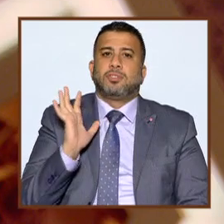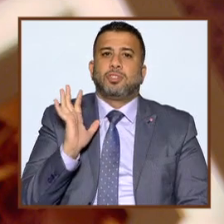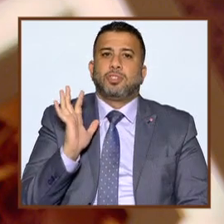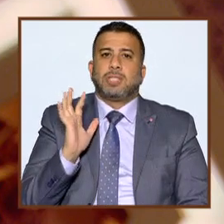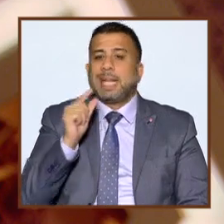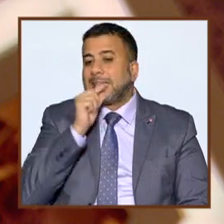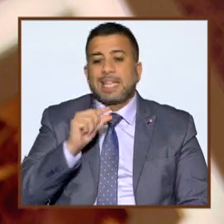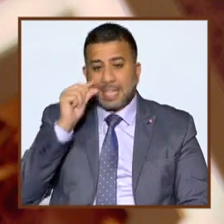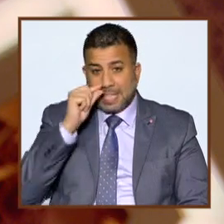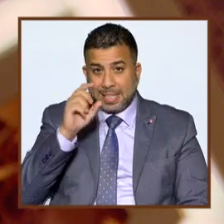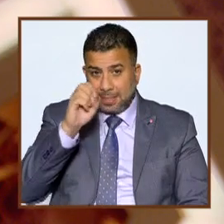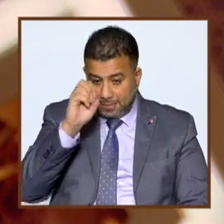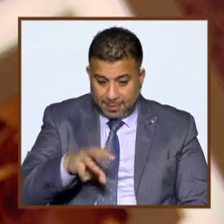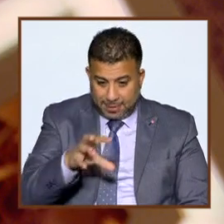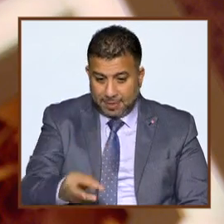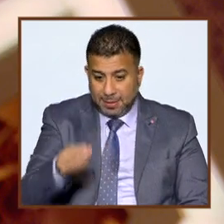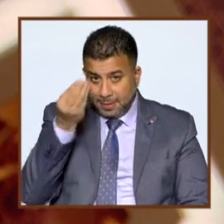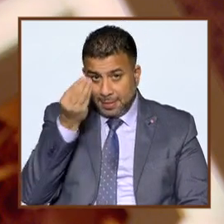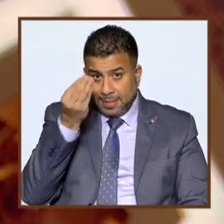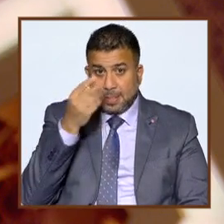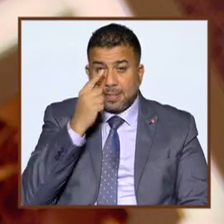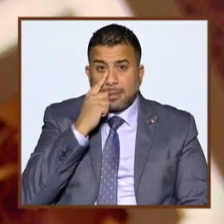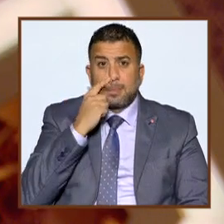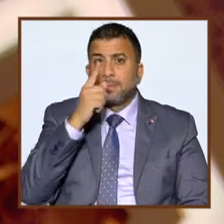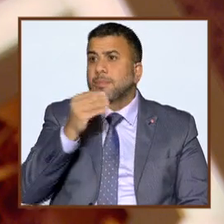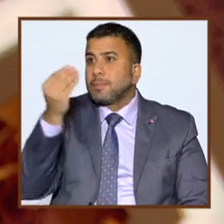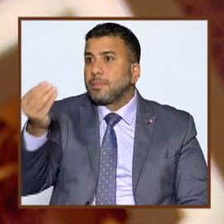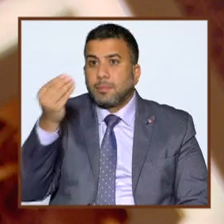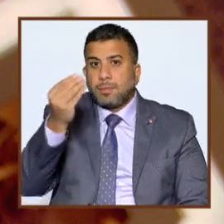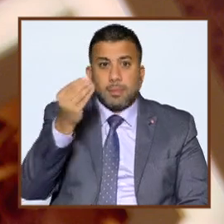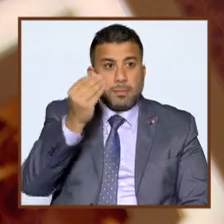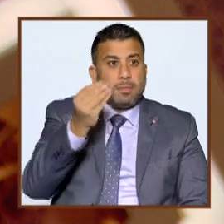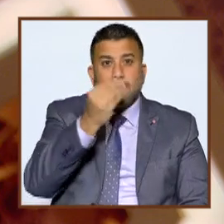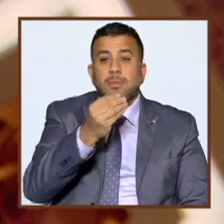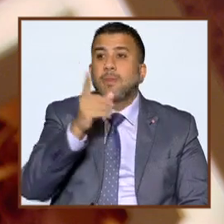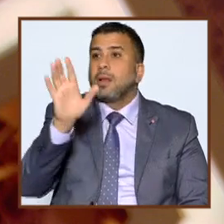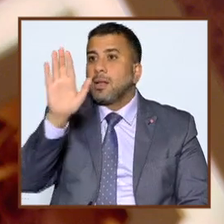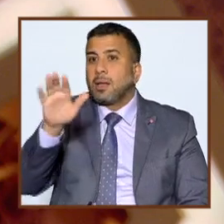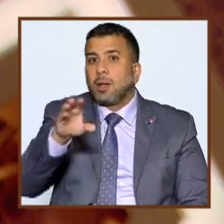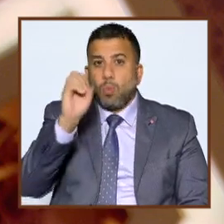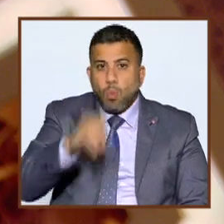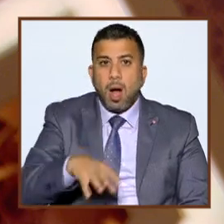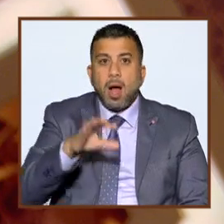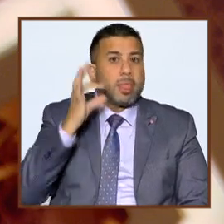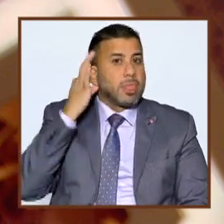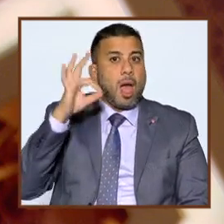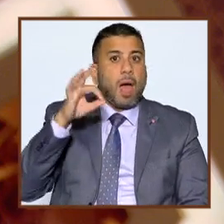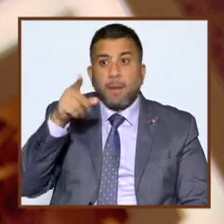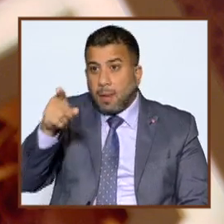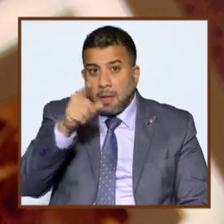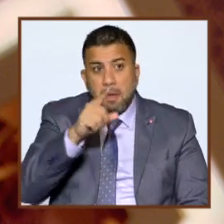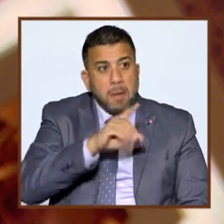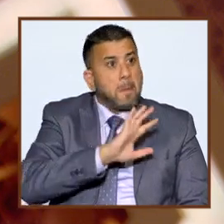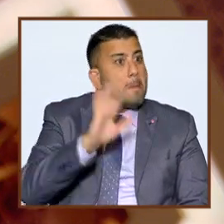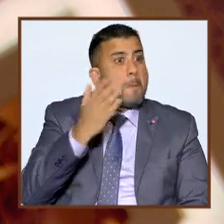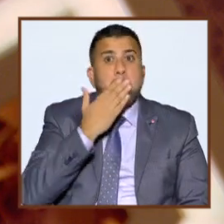الإنسان اللقطة هذه التي التقطها وعرفها وسعى وسلك المسالك الشرعية في إيصاله إلى أصحابه، لكن